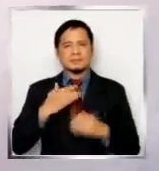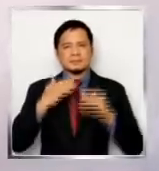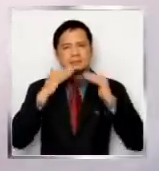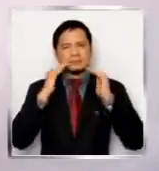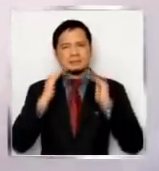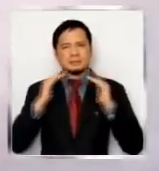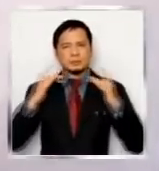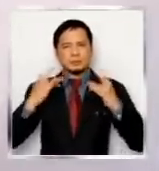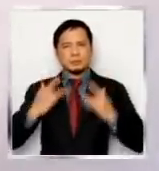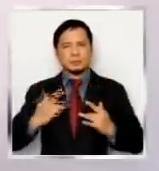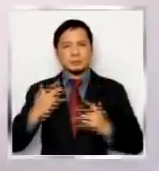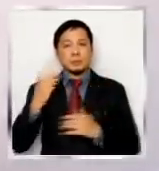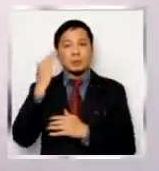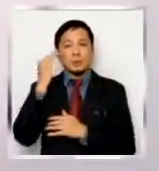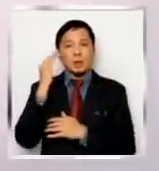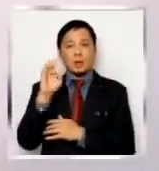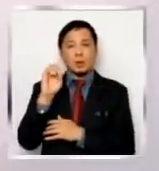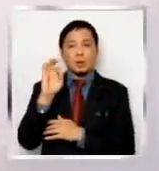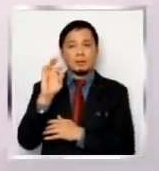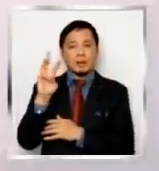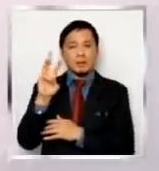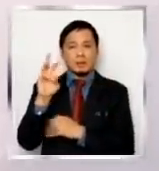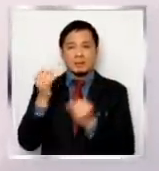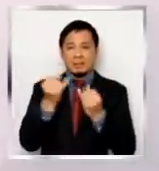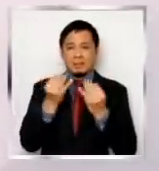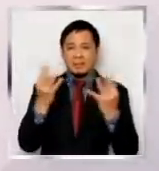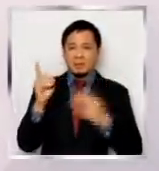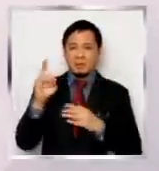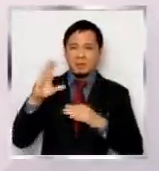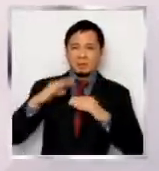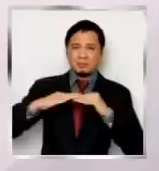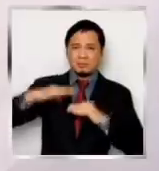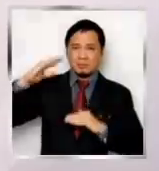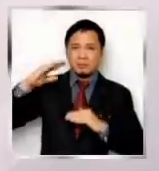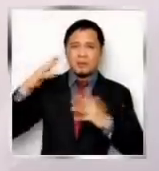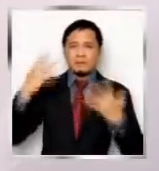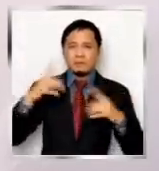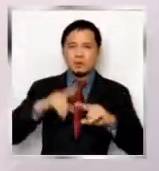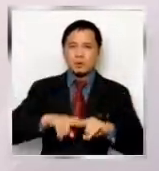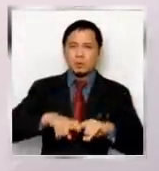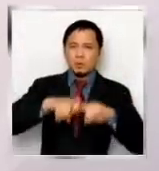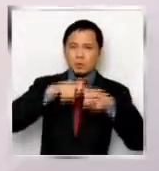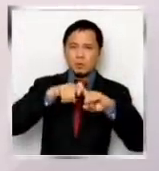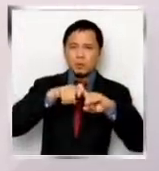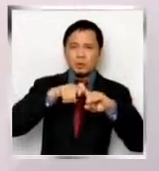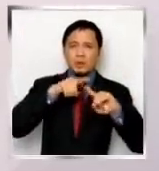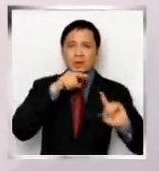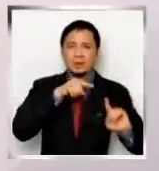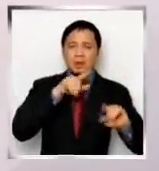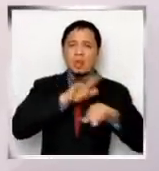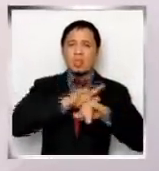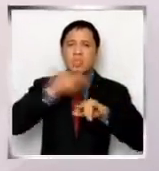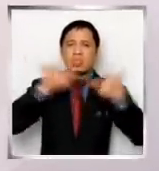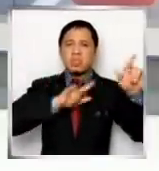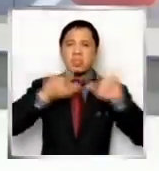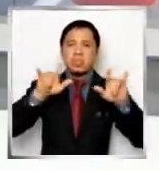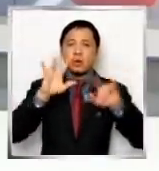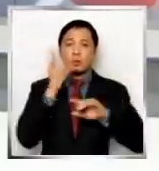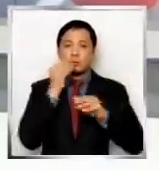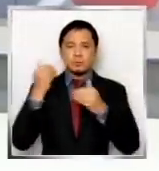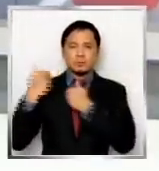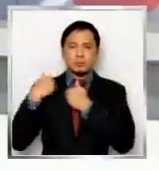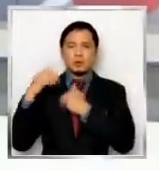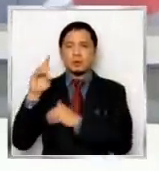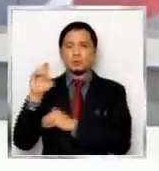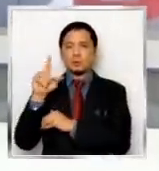matapos bigla ang suspendihin ng Department of Labor and Employment o DOLE ang biyahe nila pa Saudi Arabia. Tanong